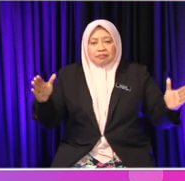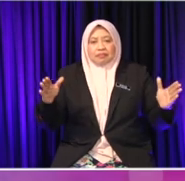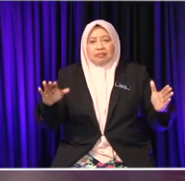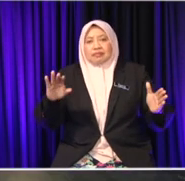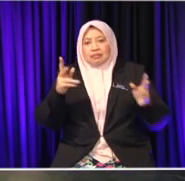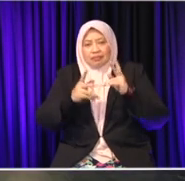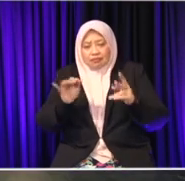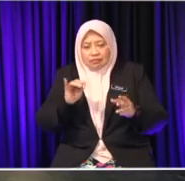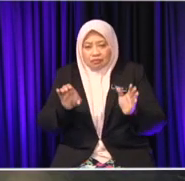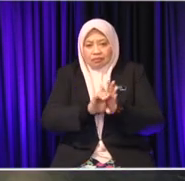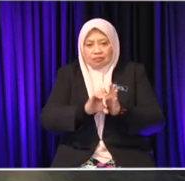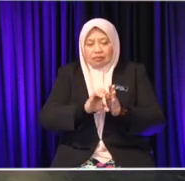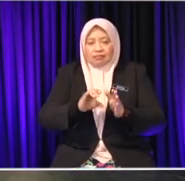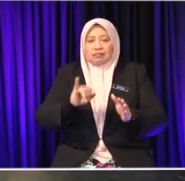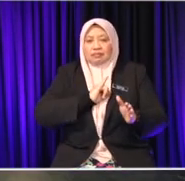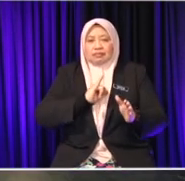bisa